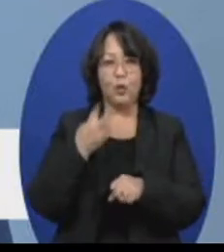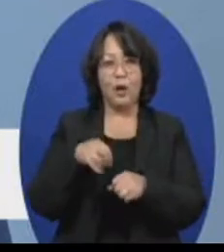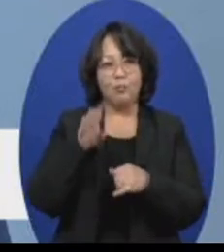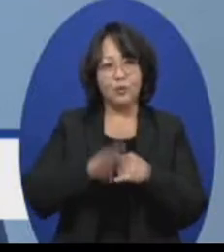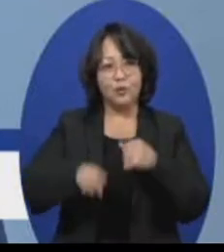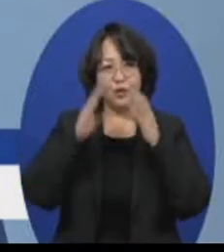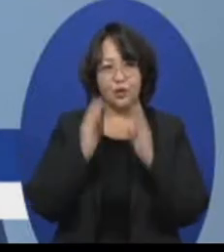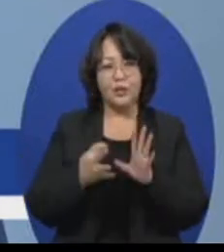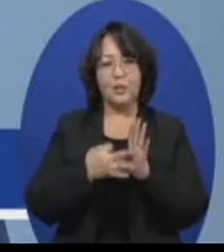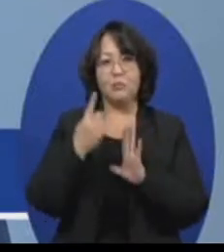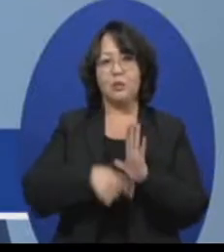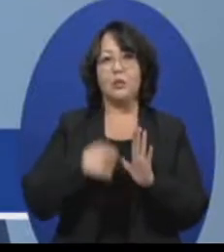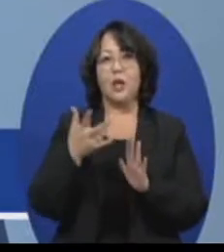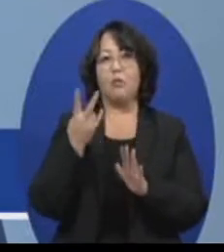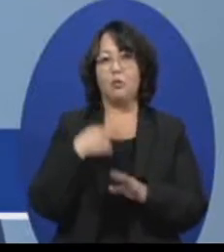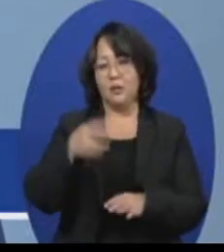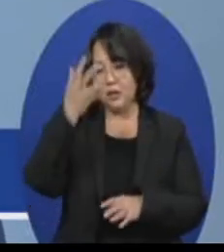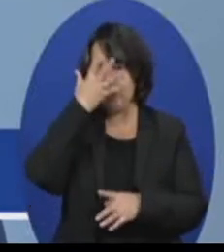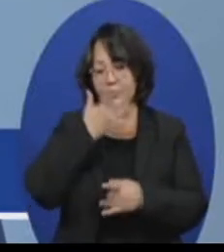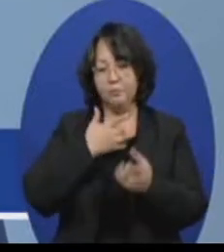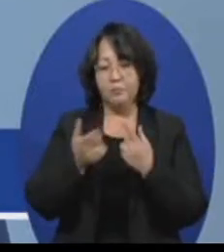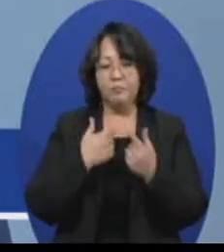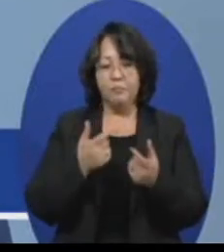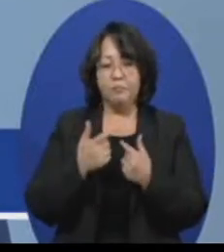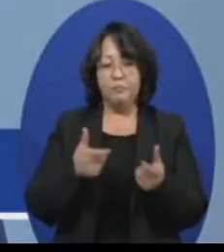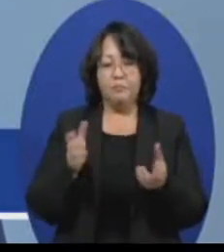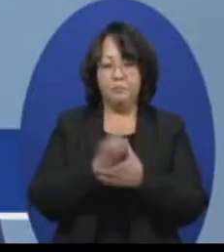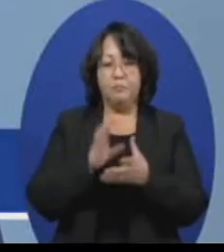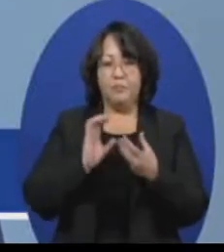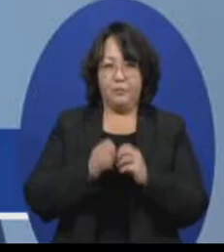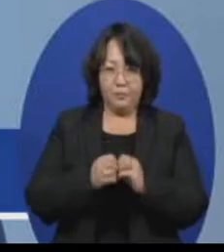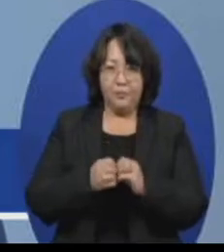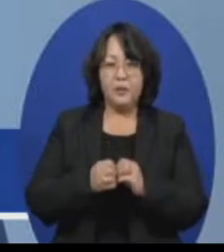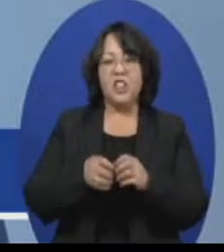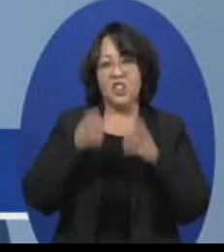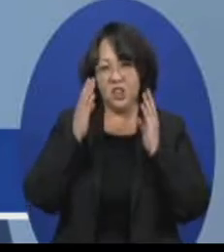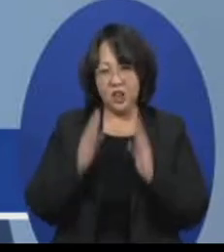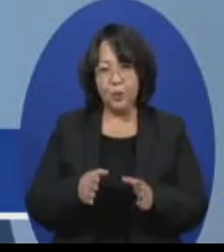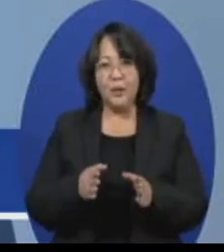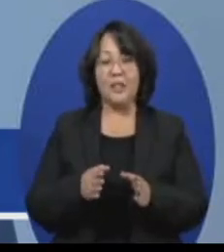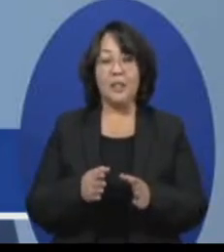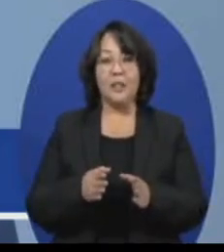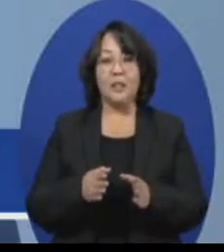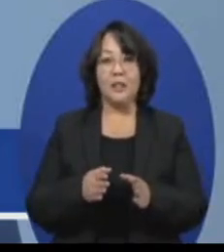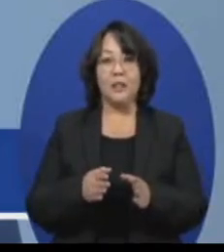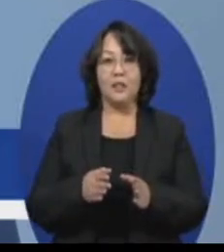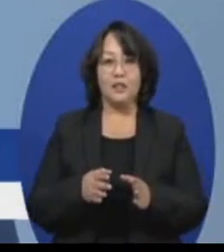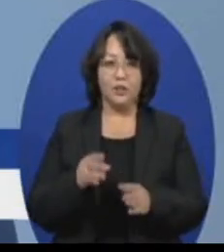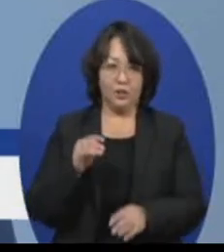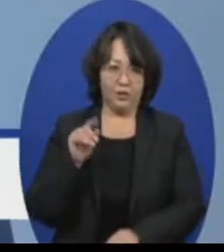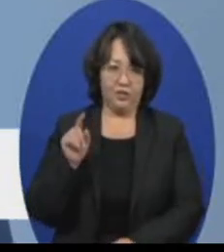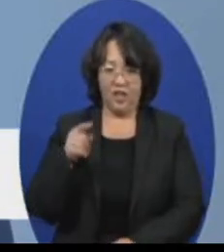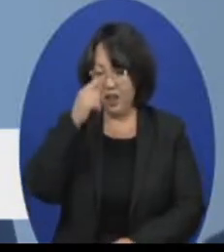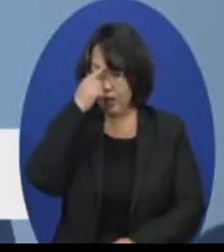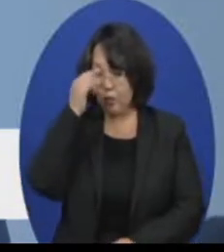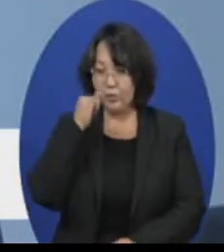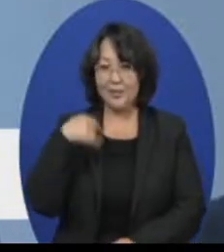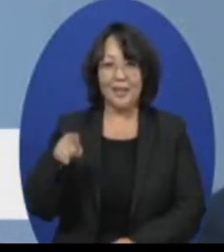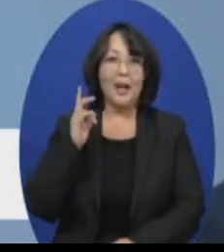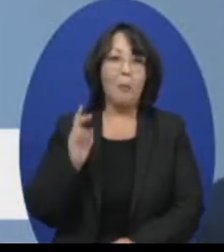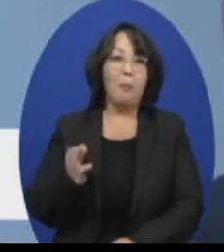8 сарын 5-ны өдөр бол одоо засгийн газрын хуралдаанаар бол гэрээ хэлцэл байгуулах шийдвэр гаргасан. Ингээд одоо JMC Projects